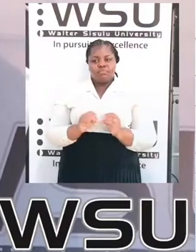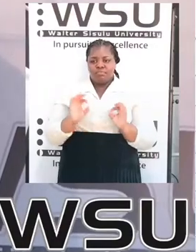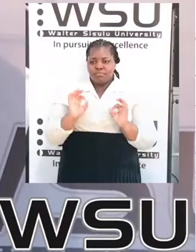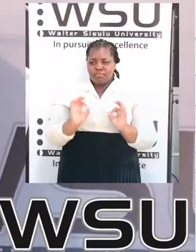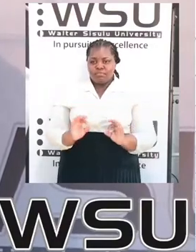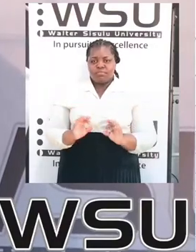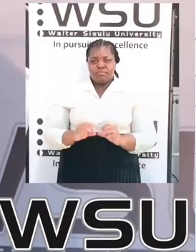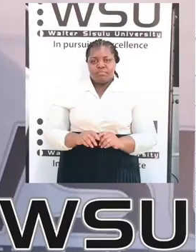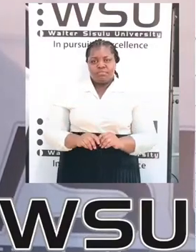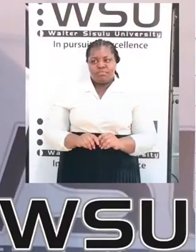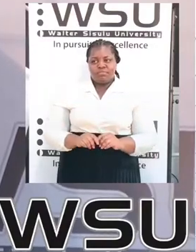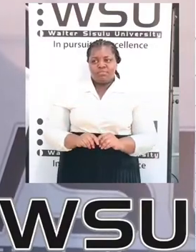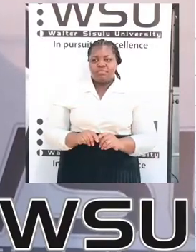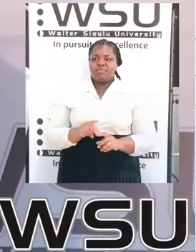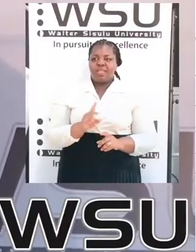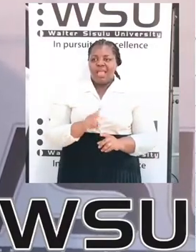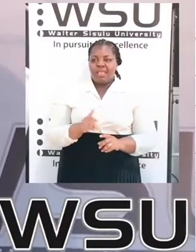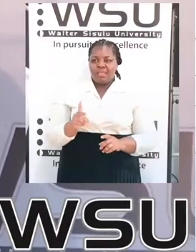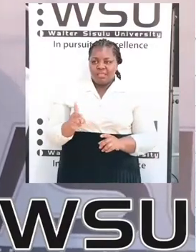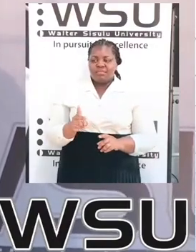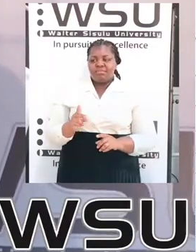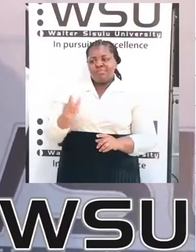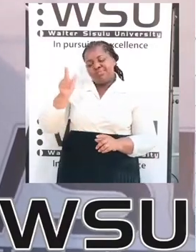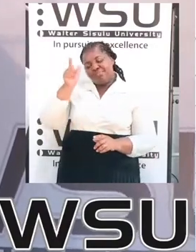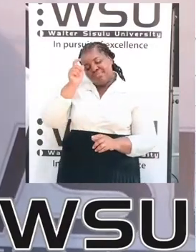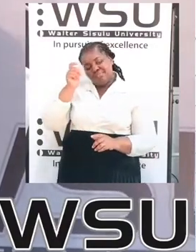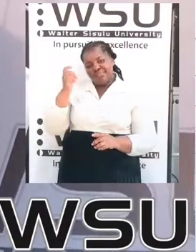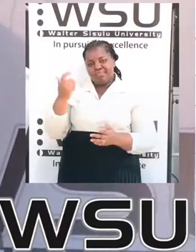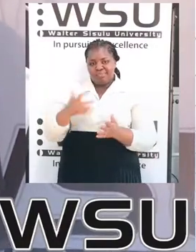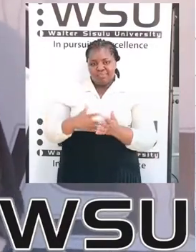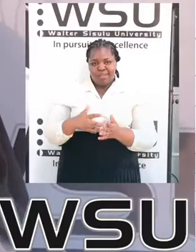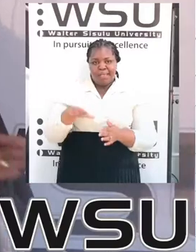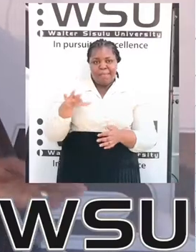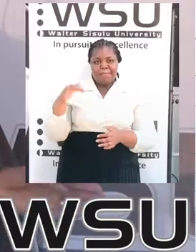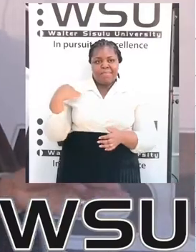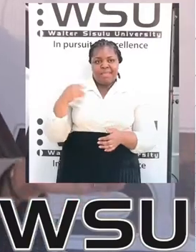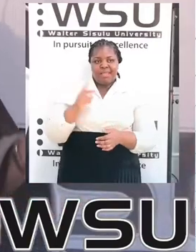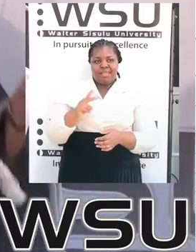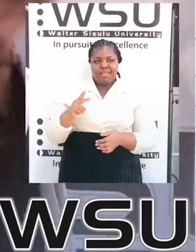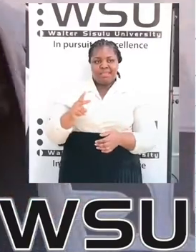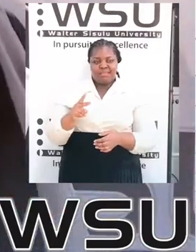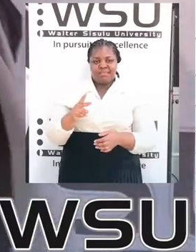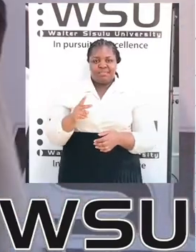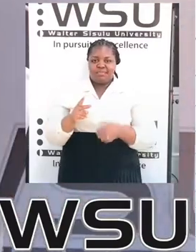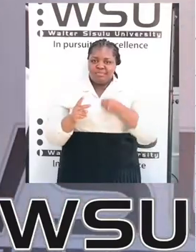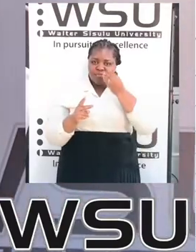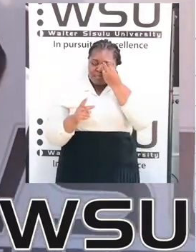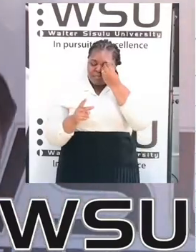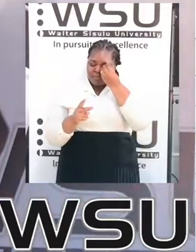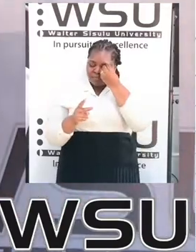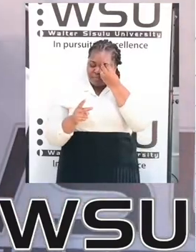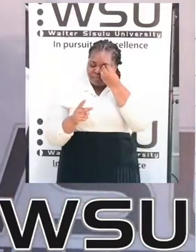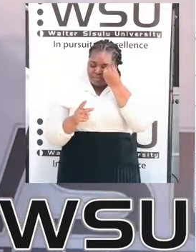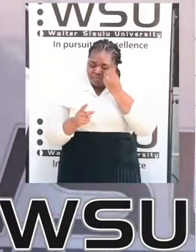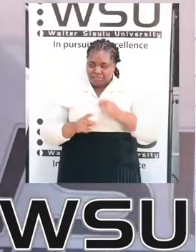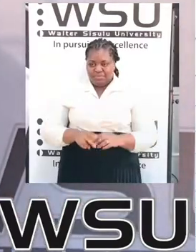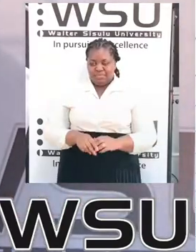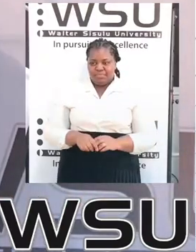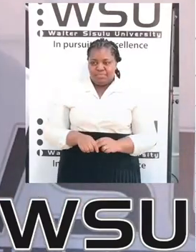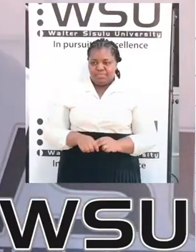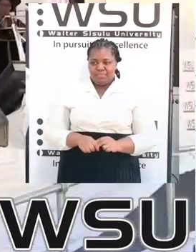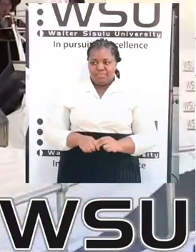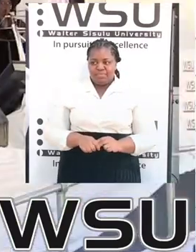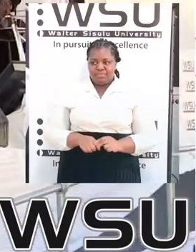yantle. Lwaphinde lwafika utshaba. Lwabuya lwayigubungela inzonzobila